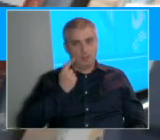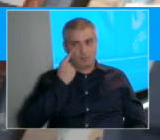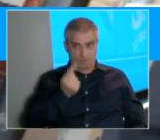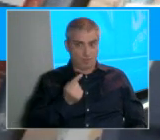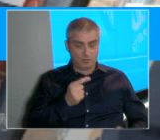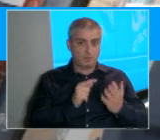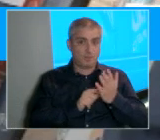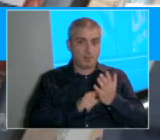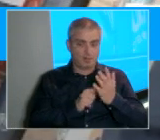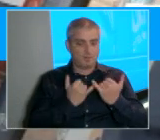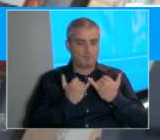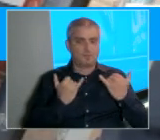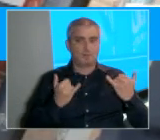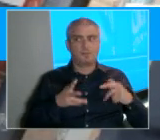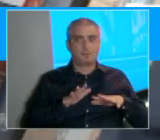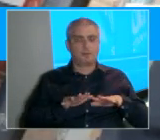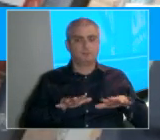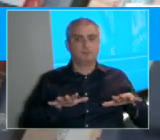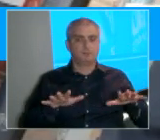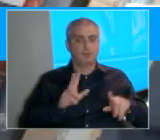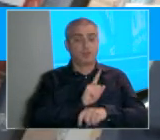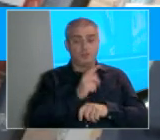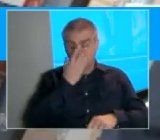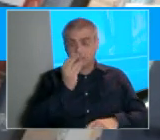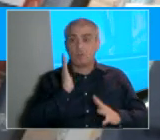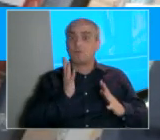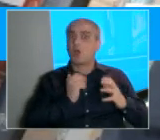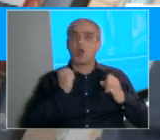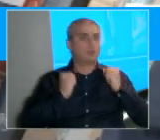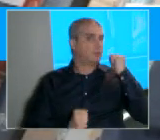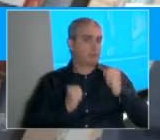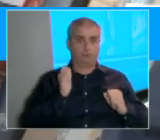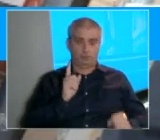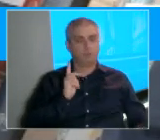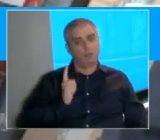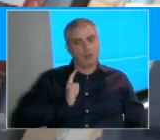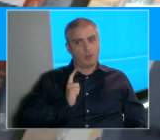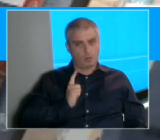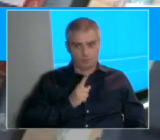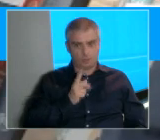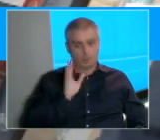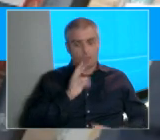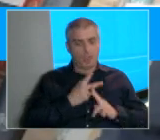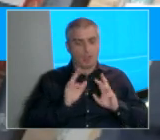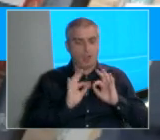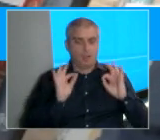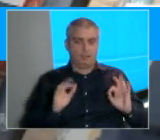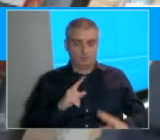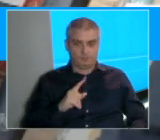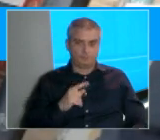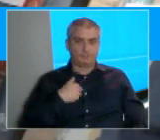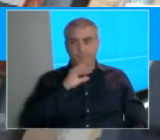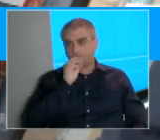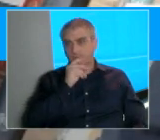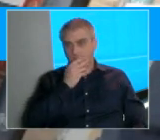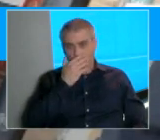נראה שמתפתחת פה עונת שפעת קשה מהרגיל. צריך אבל לחכות, אנחנו עדיין בתחילתה. אנחנו